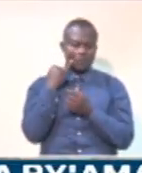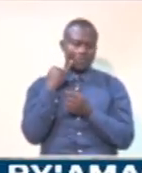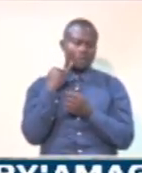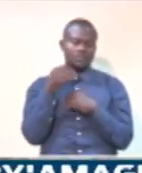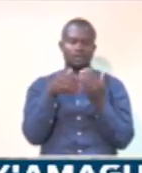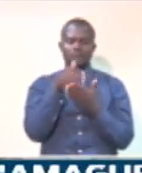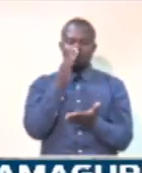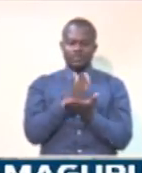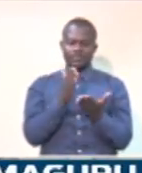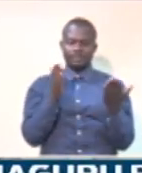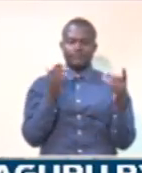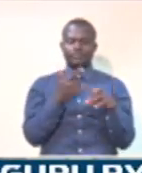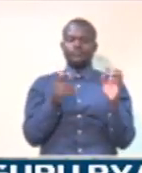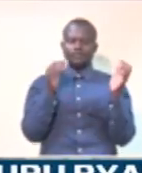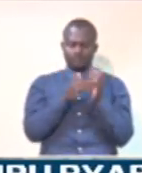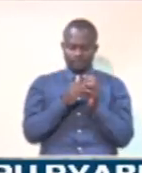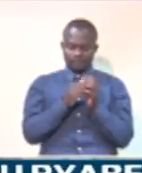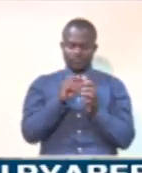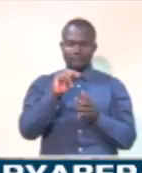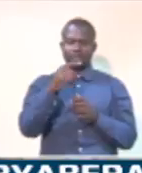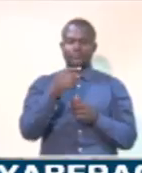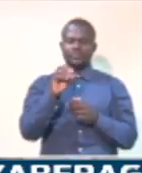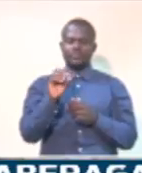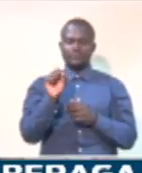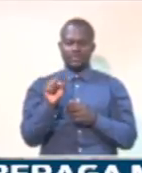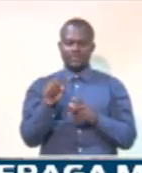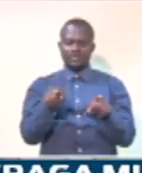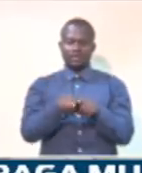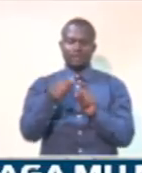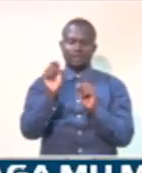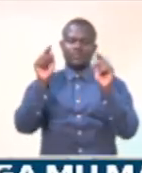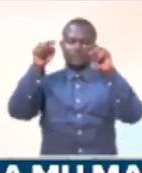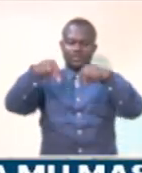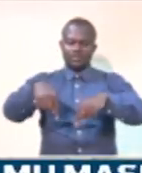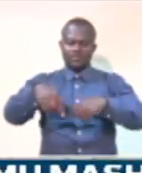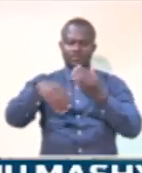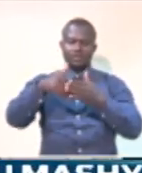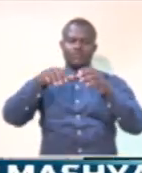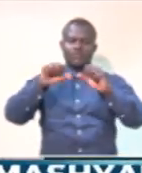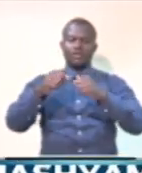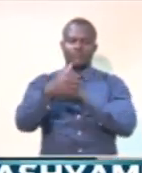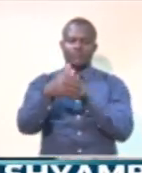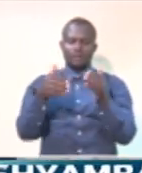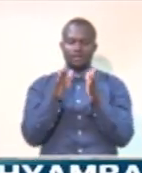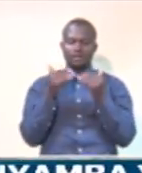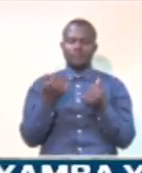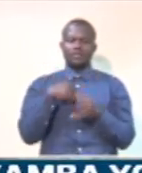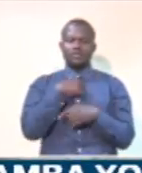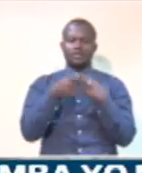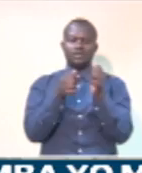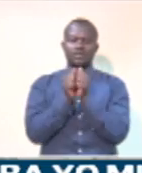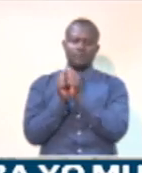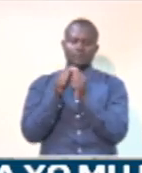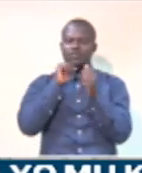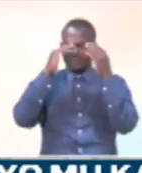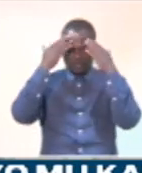aho byahagarariye. Ariko nanone NGOs nazo ziraje nibwo zifashe ibyumba, n'ubu ngubu turacyari kumwe nabo, ntabwo